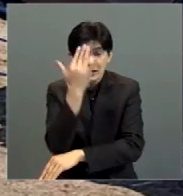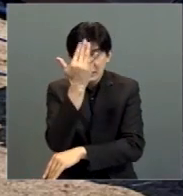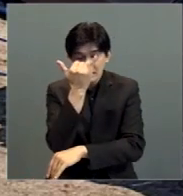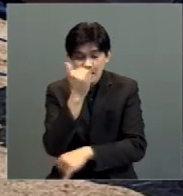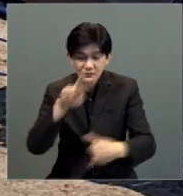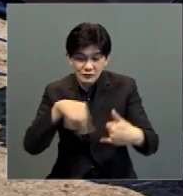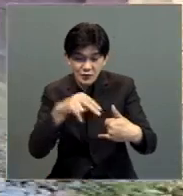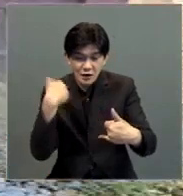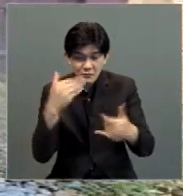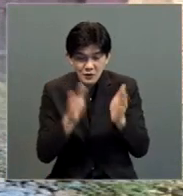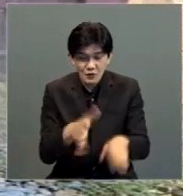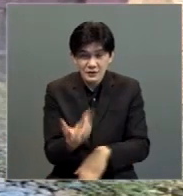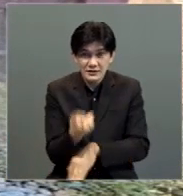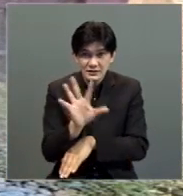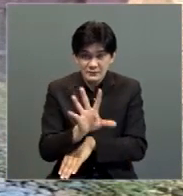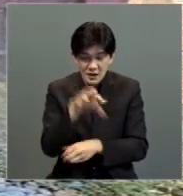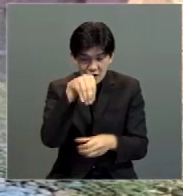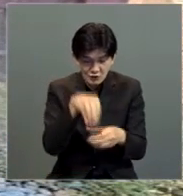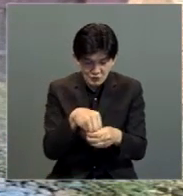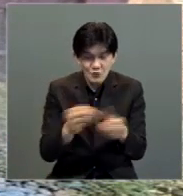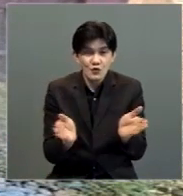ที่เดินทางจากสถานีชุมทางบางซื่อสุไหงโกลกก็ให้ไปรายงานตัวกับเจ้าหน้าที่นะคะเพื่อเฉพาะ15คนนั้นได้ที่อยู่ในตู้เดียวกับของคนผู้เสียชีวิตถูก